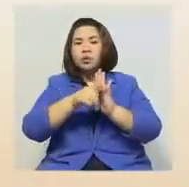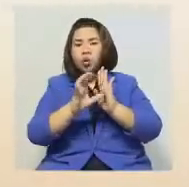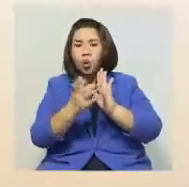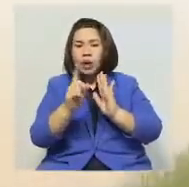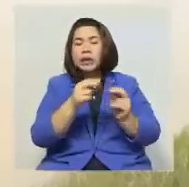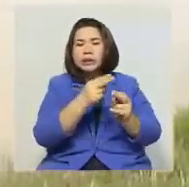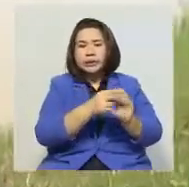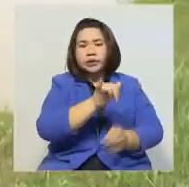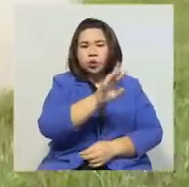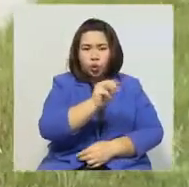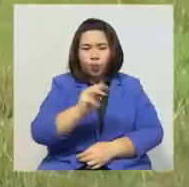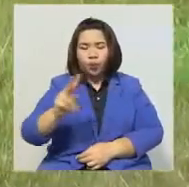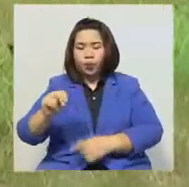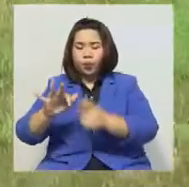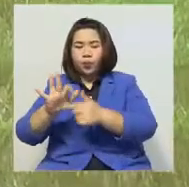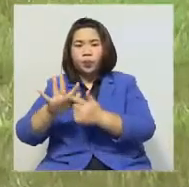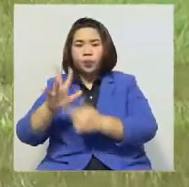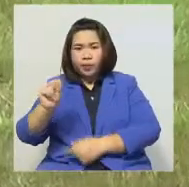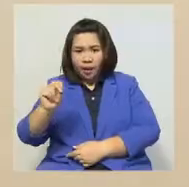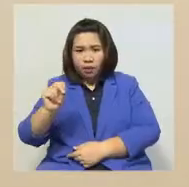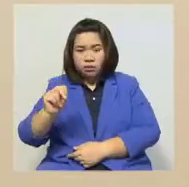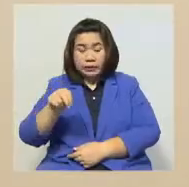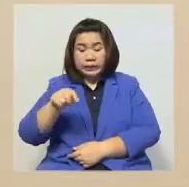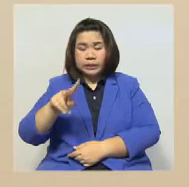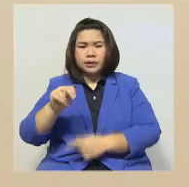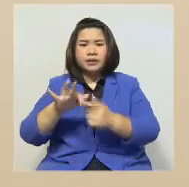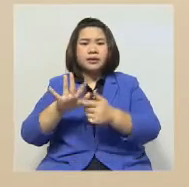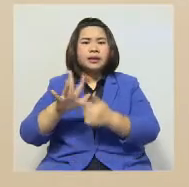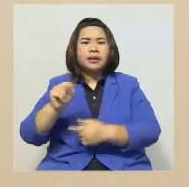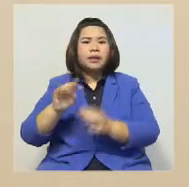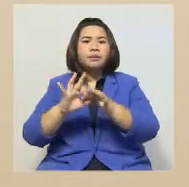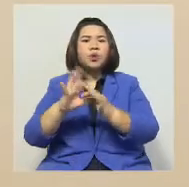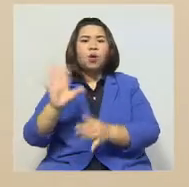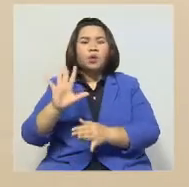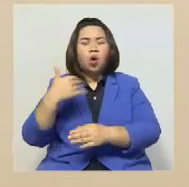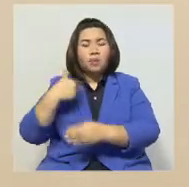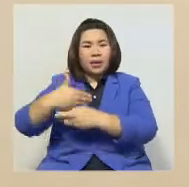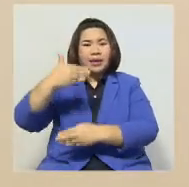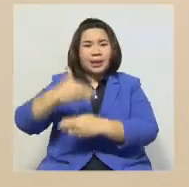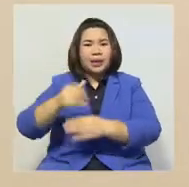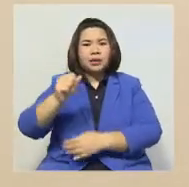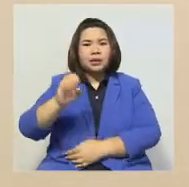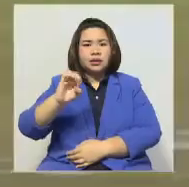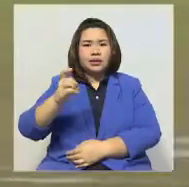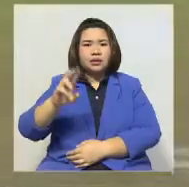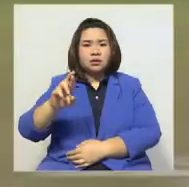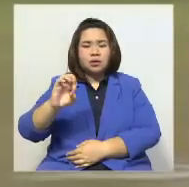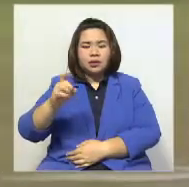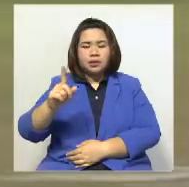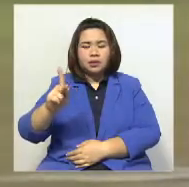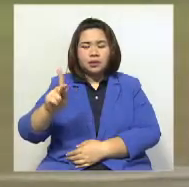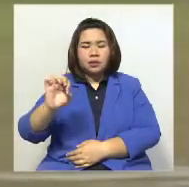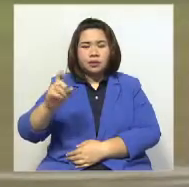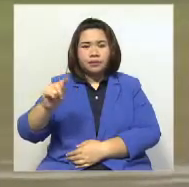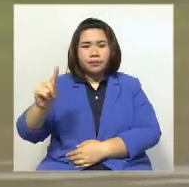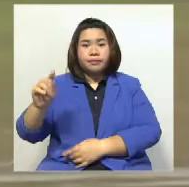ำน้ำยมกับลำน้ำน่านนะฮะลำน้ำน่านเนี่ยคงไม่น่าเป็นห่วงเพราะเรามีเขื่อนสิริกิติ์บริหารจัดการนะครับส่วน